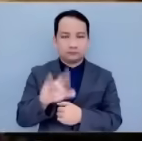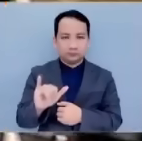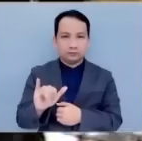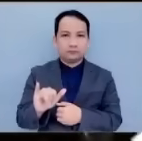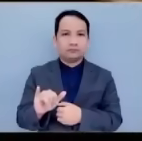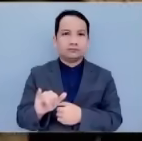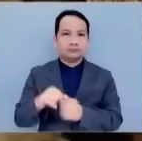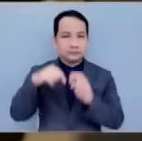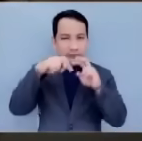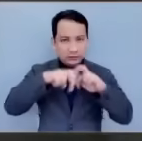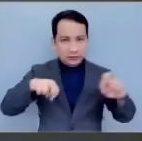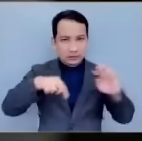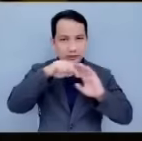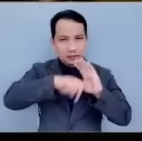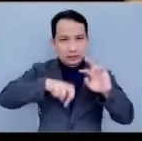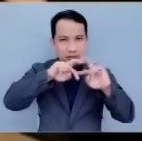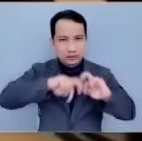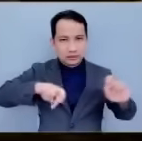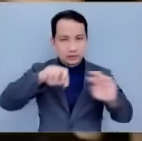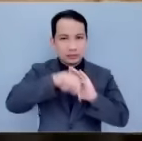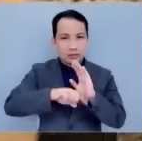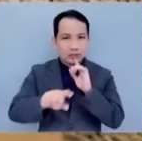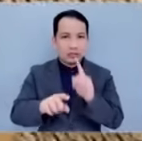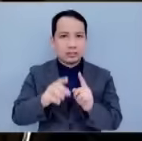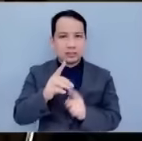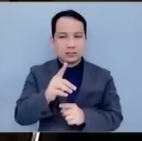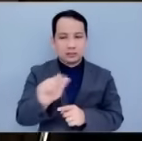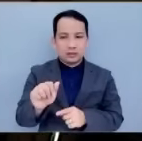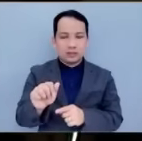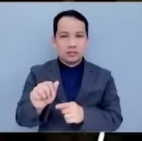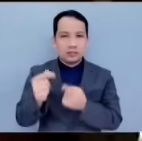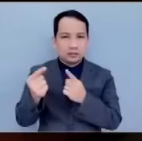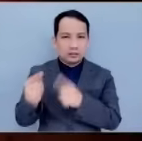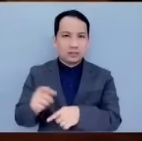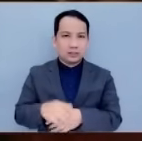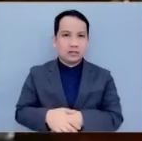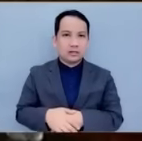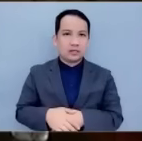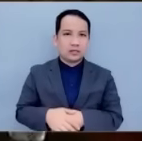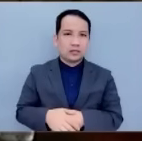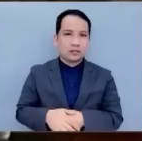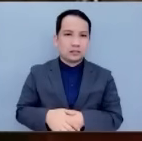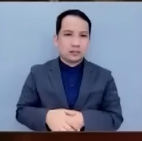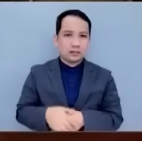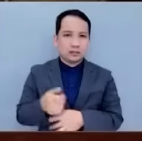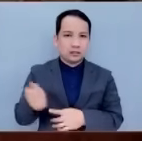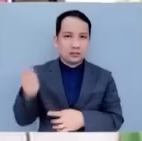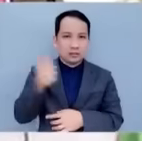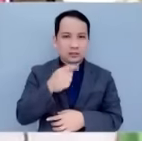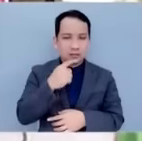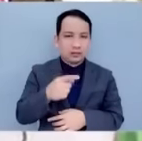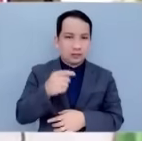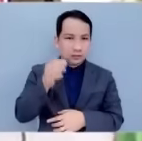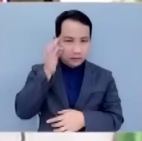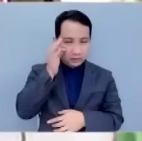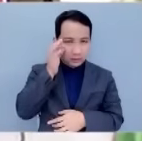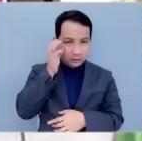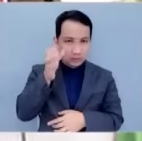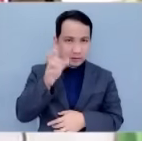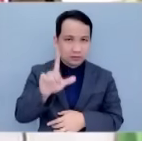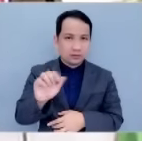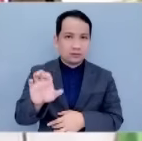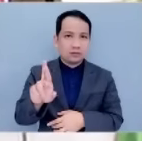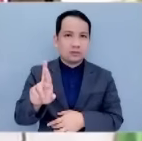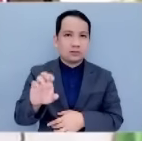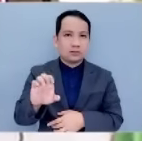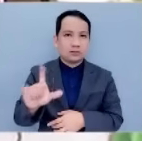Malalim ang investigasyon naman daw ang isasagawa ng DA tungkol dito. Si Agriculture Secretary Francisco Tio Laurel muna ang mamamahala